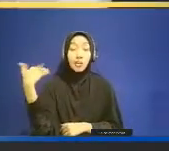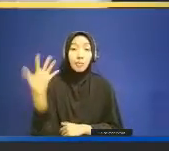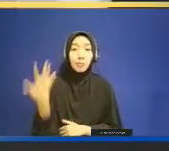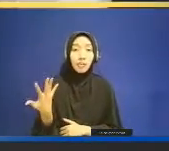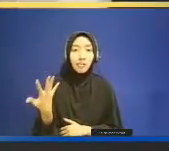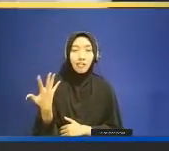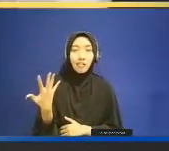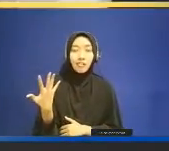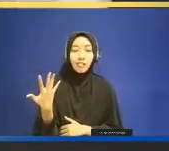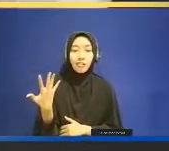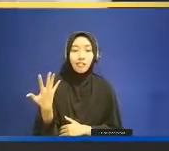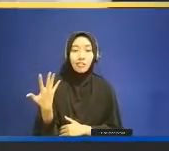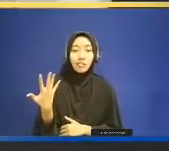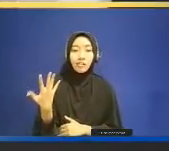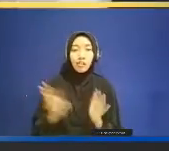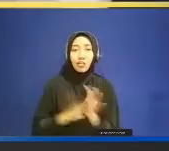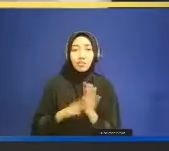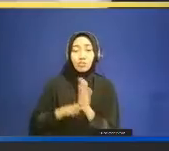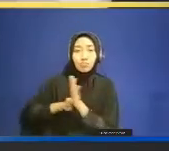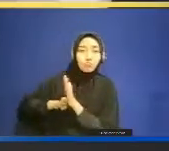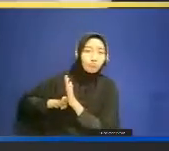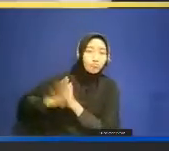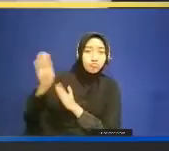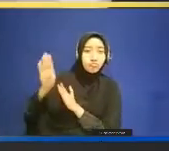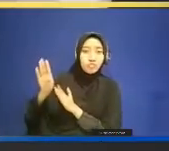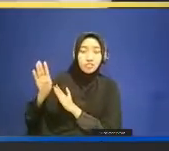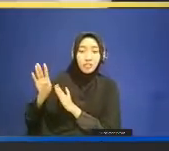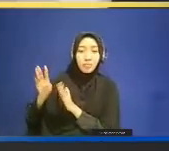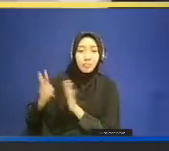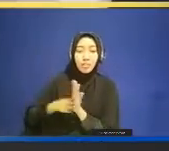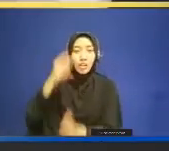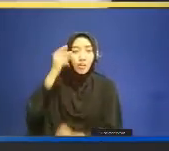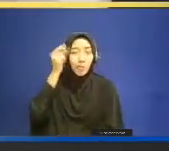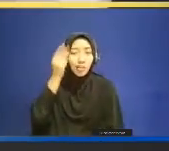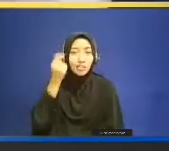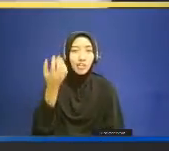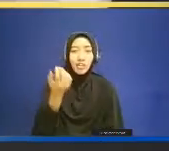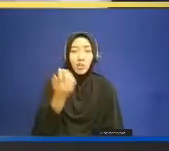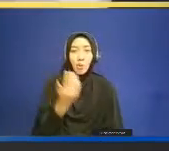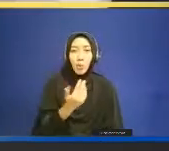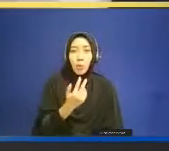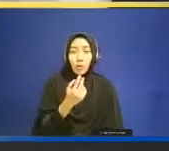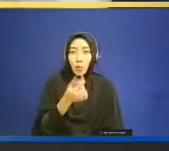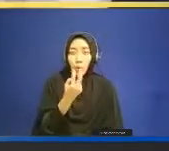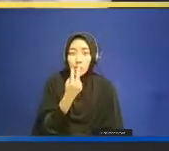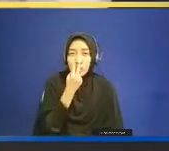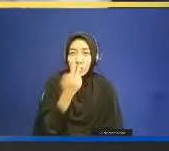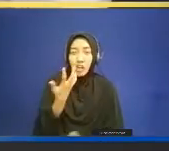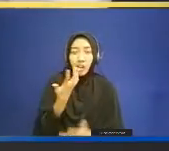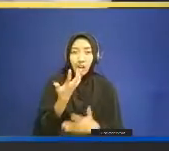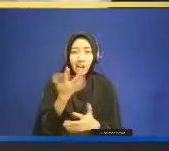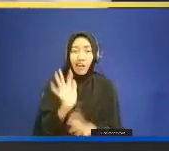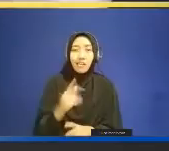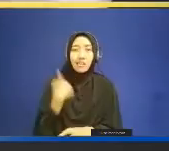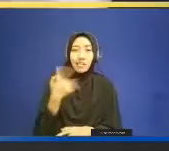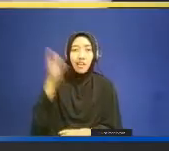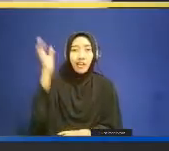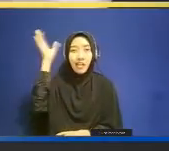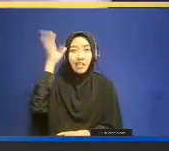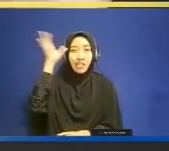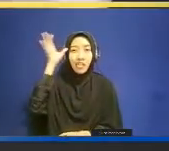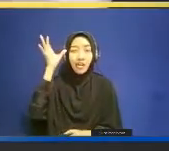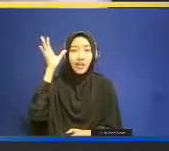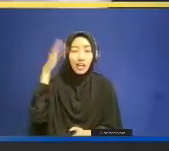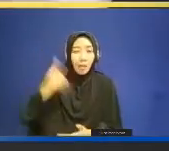kenaikan yang sangat tajam kasusnya kita punya persoalan dengan rumah keep dengan oksigen itu adalah sesuatu yang tentu kita tidak mau